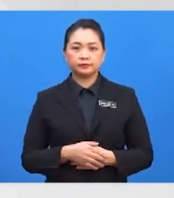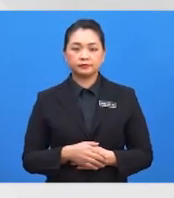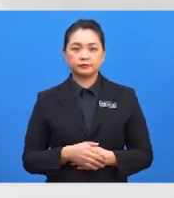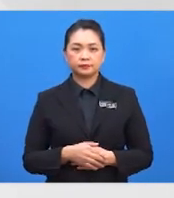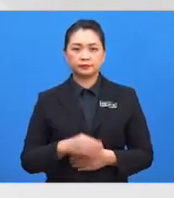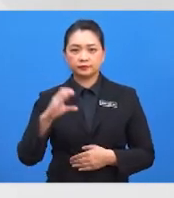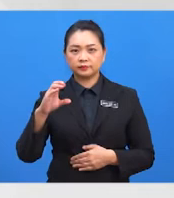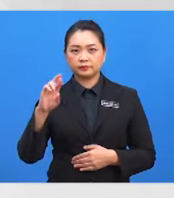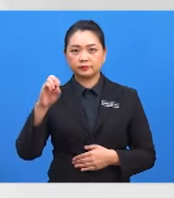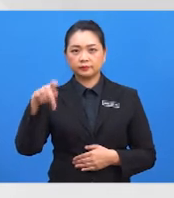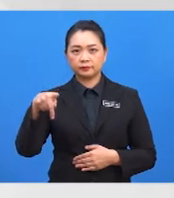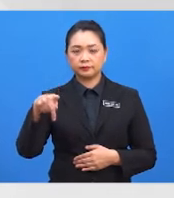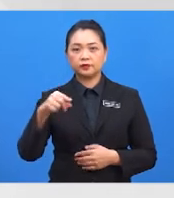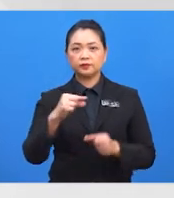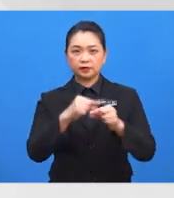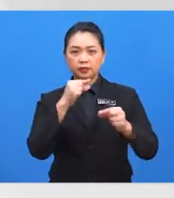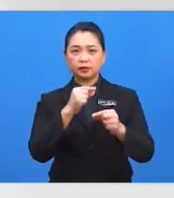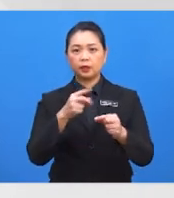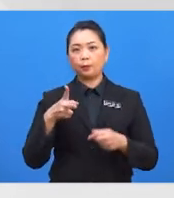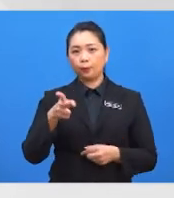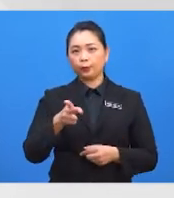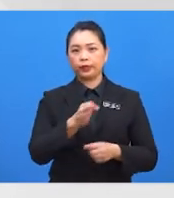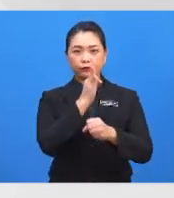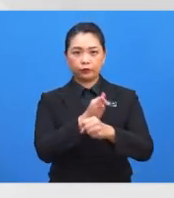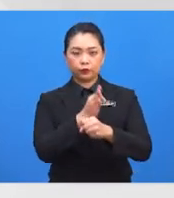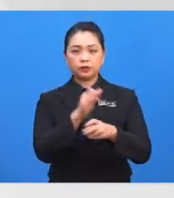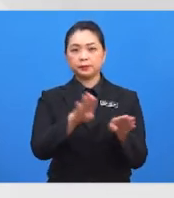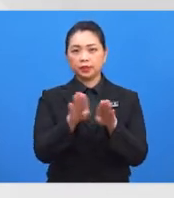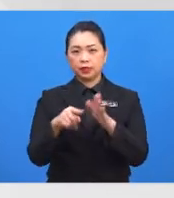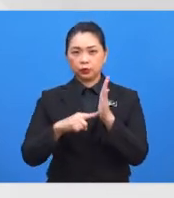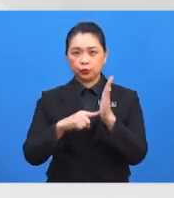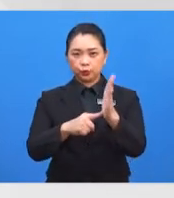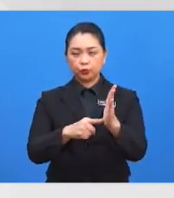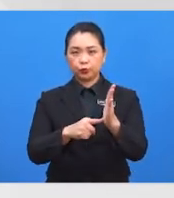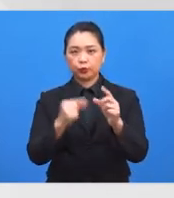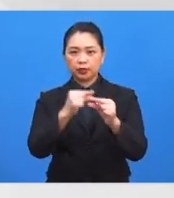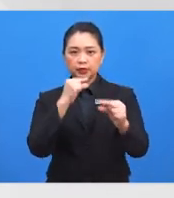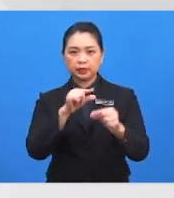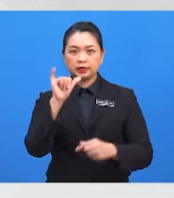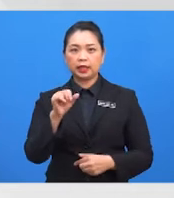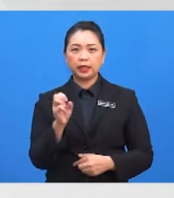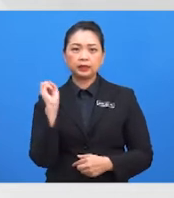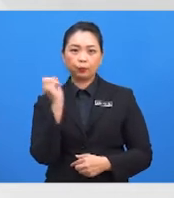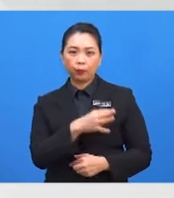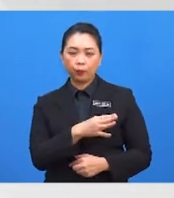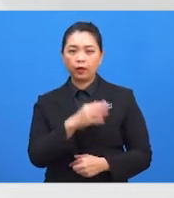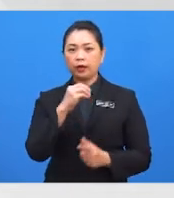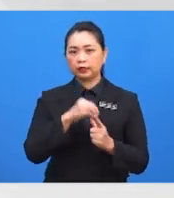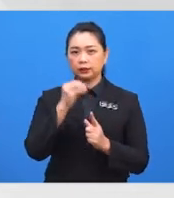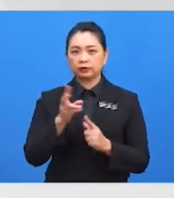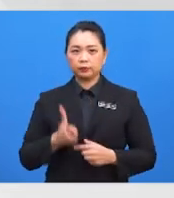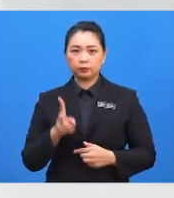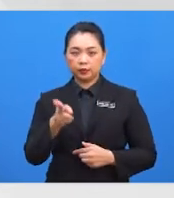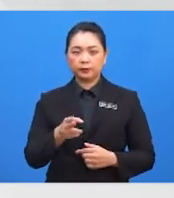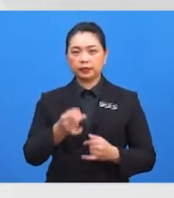garisan potongan yang berfungsi sebagai penunjuk garisan yang akan dibuang dan